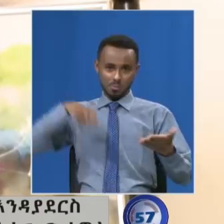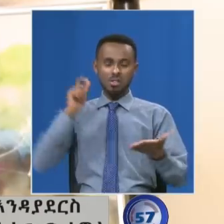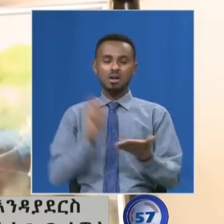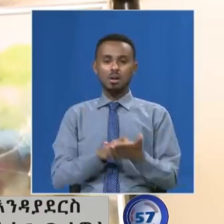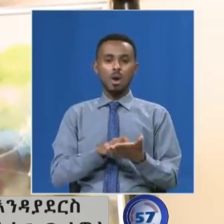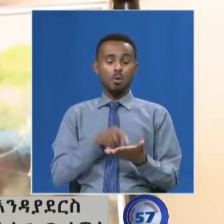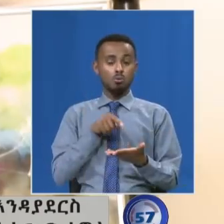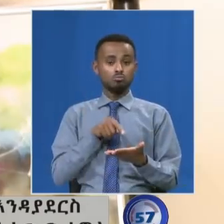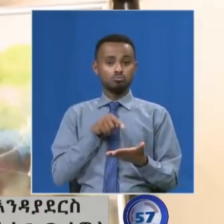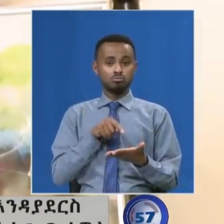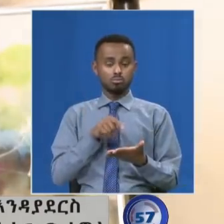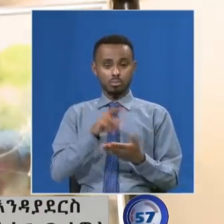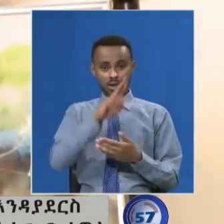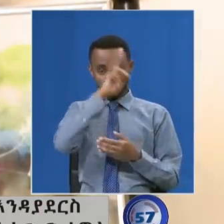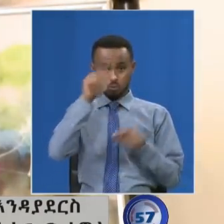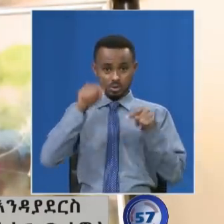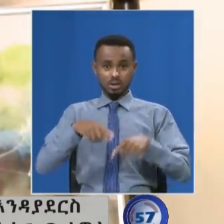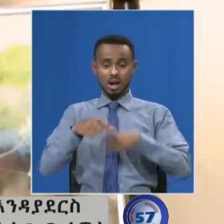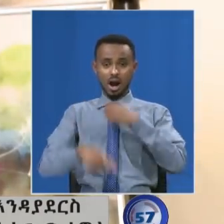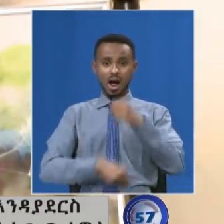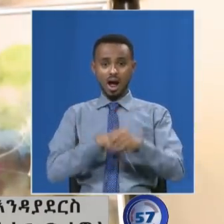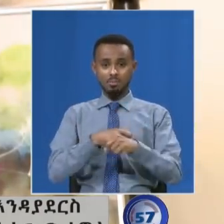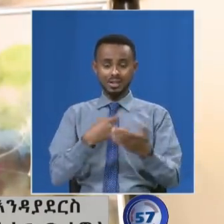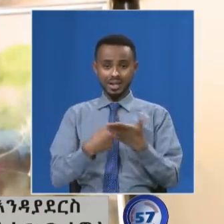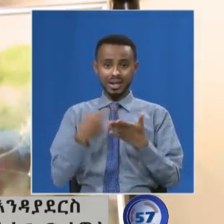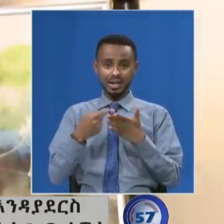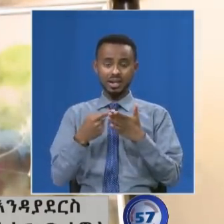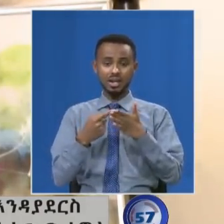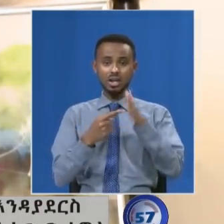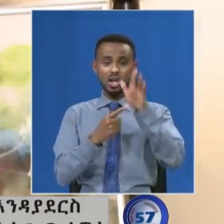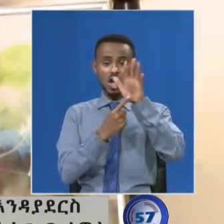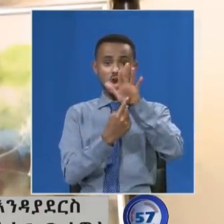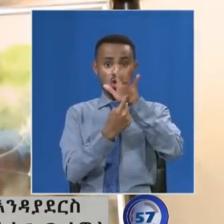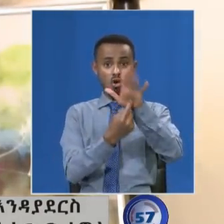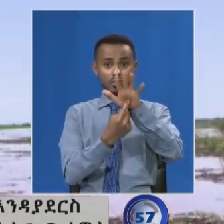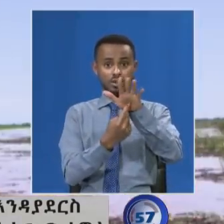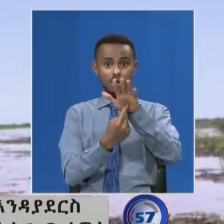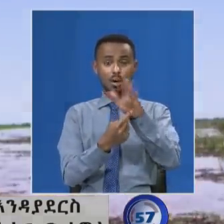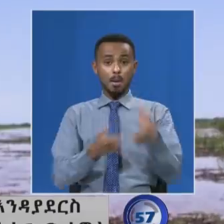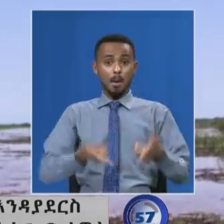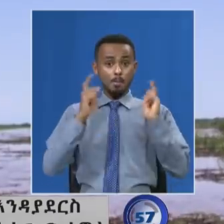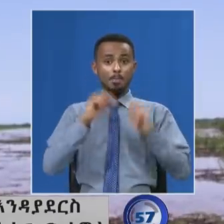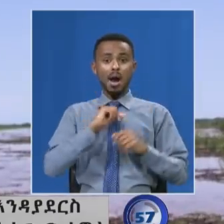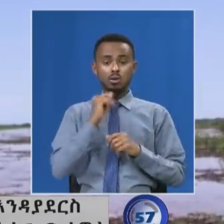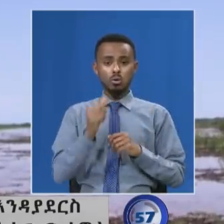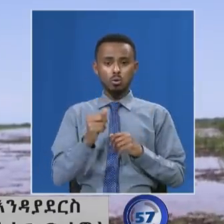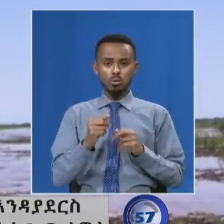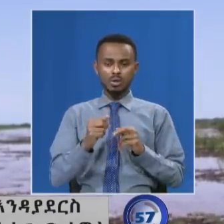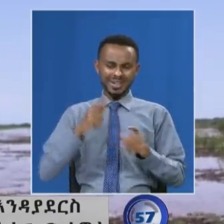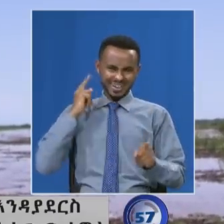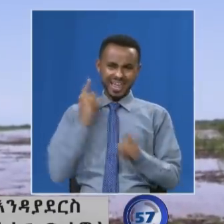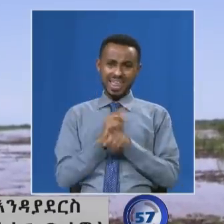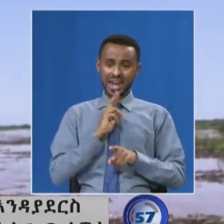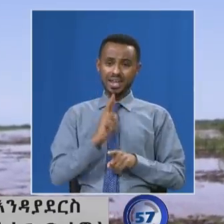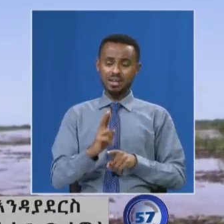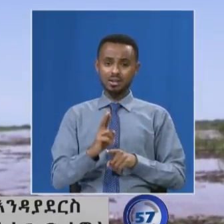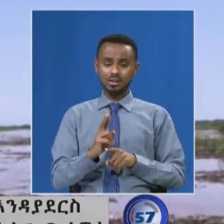ይመዘገባል። ምክንያቱም ዘንድሮ ይህንን አውሮፕላን ይህን ሄሊኮፕተሮች ባይኖሩ እርግጠኛ